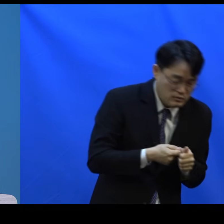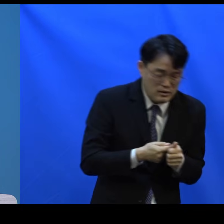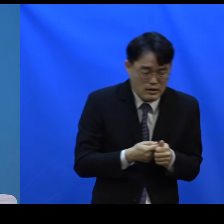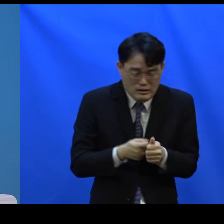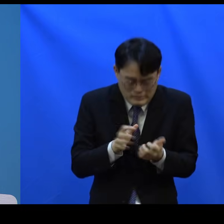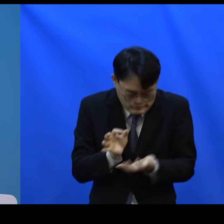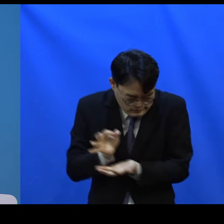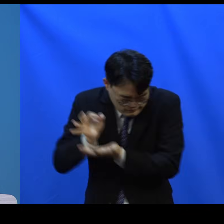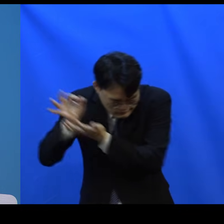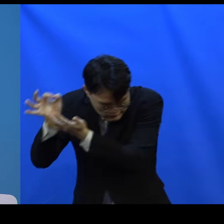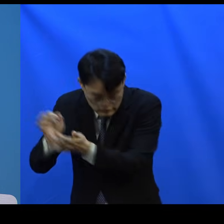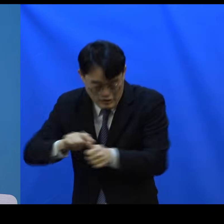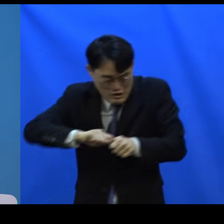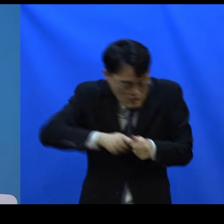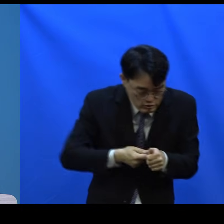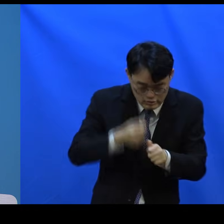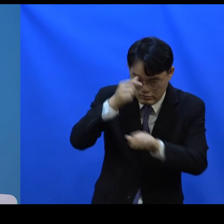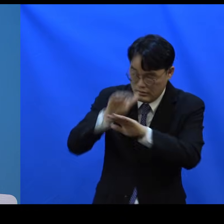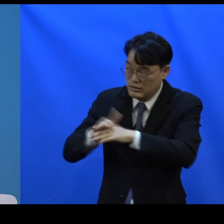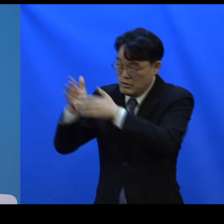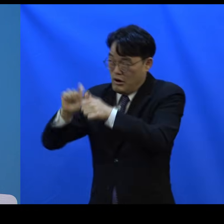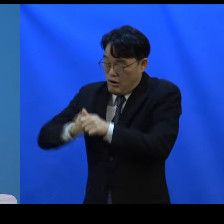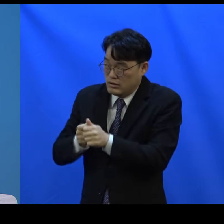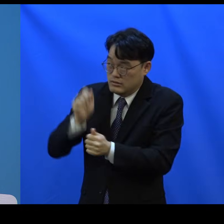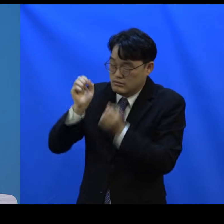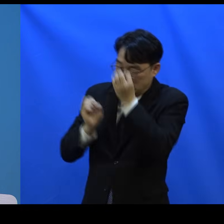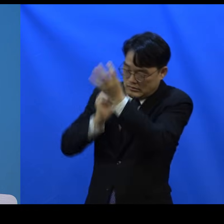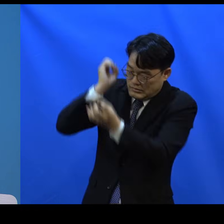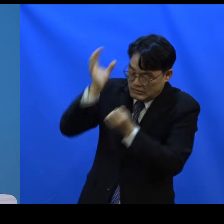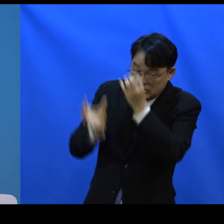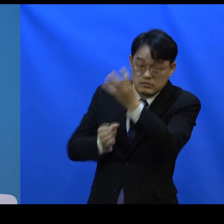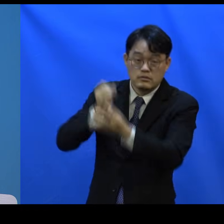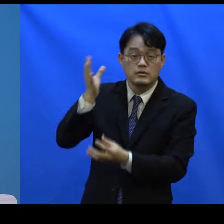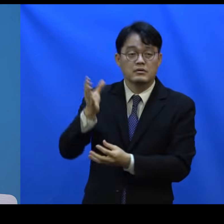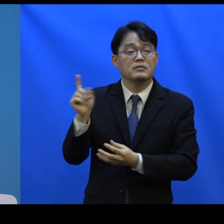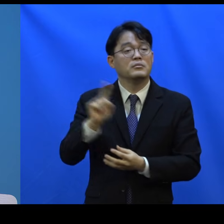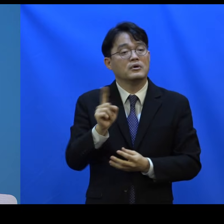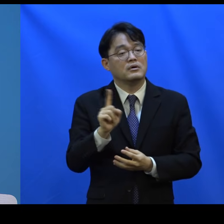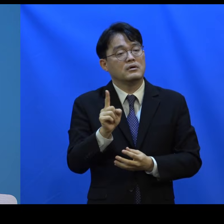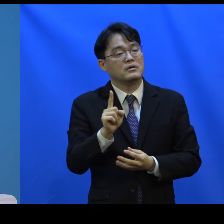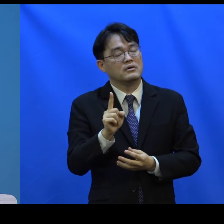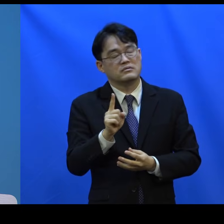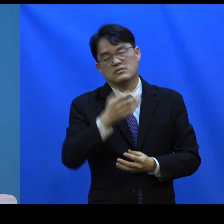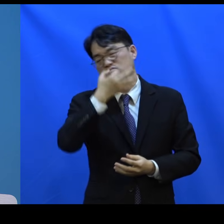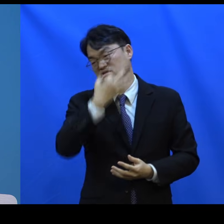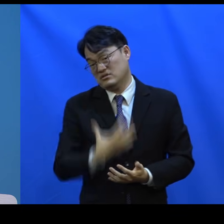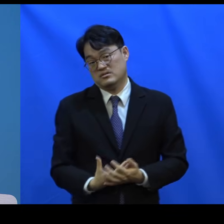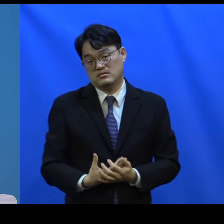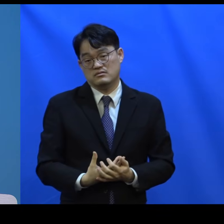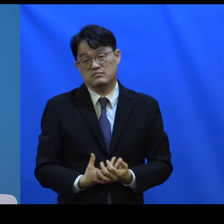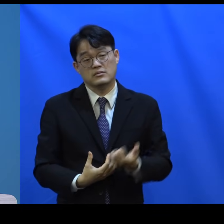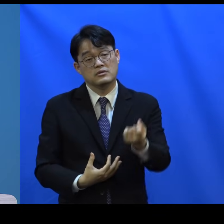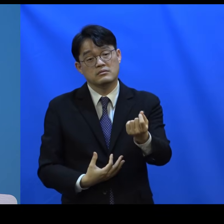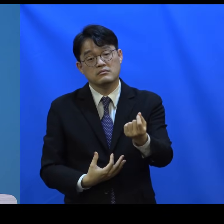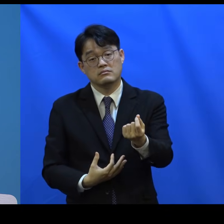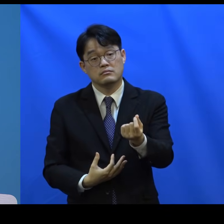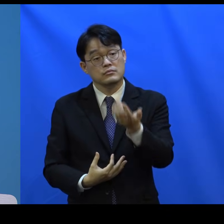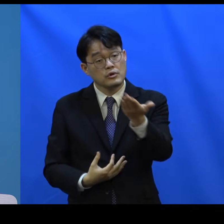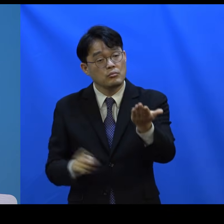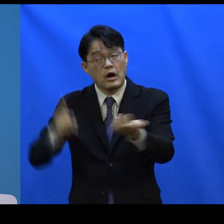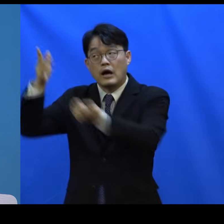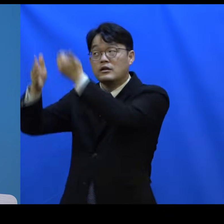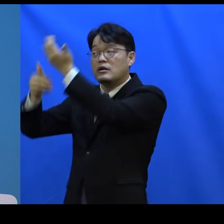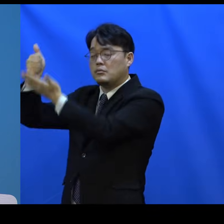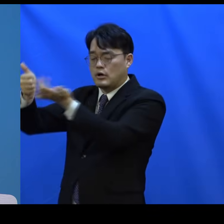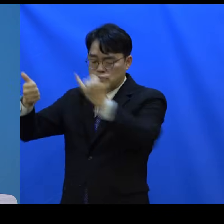지금 신앙생활을 하면 너무 힘든 거예요. 저는 이 원리를 목회에 굉장히 많이 붙들고 있어요.